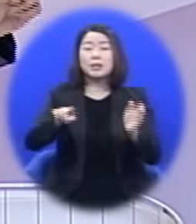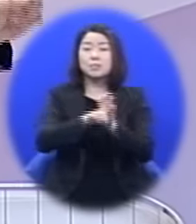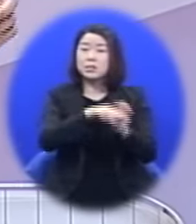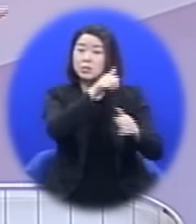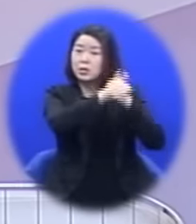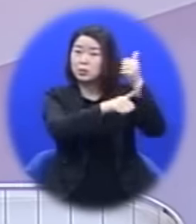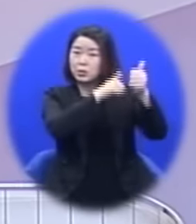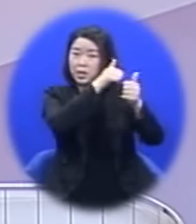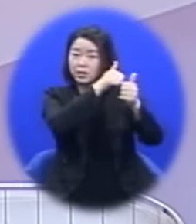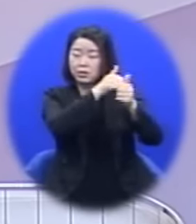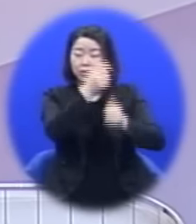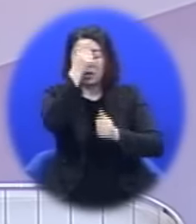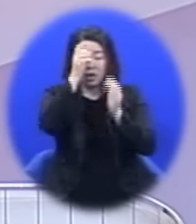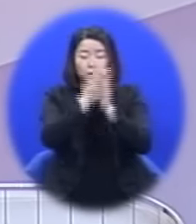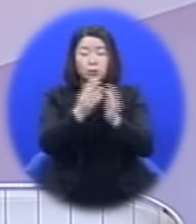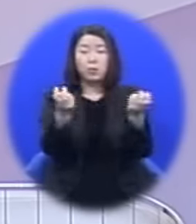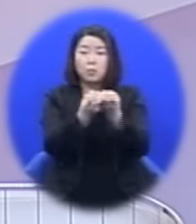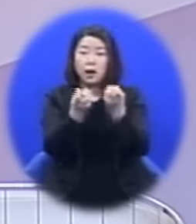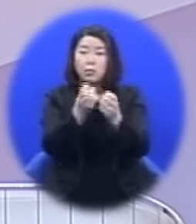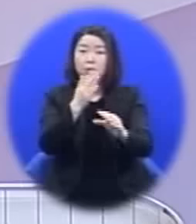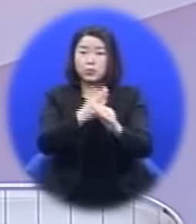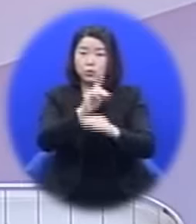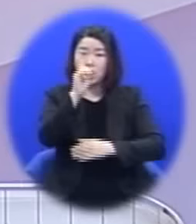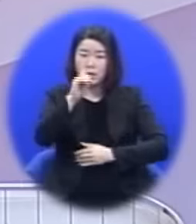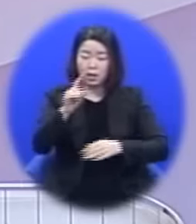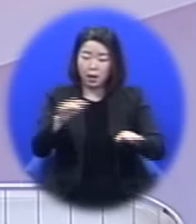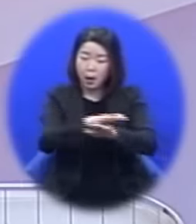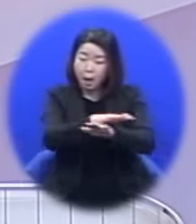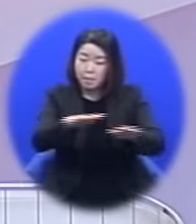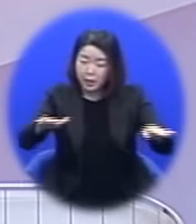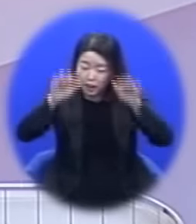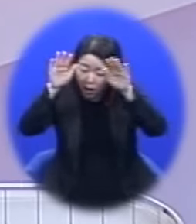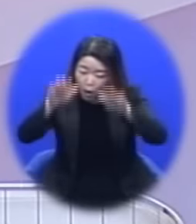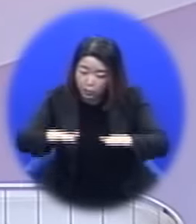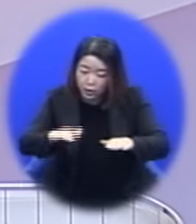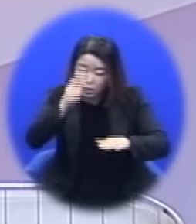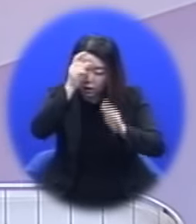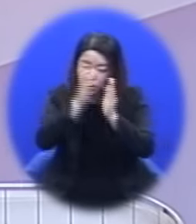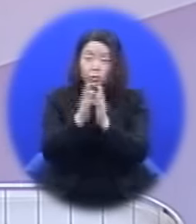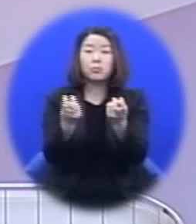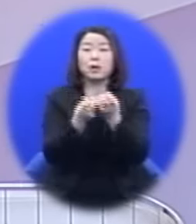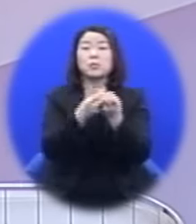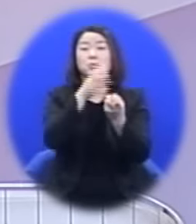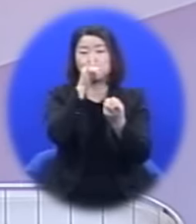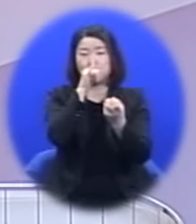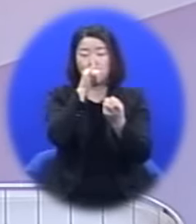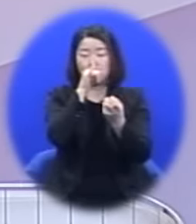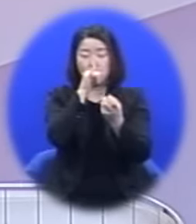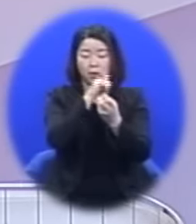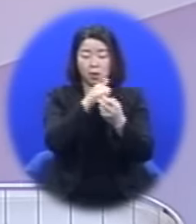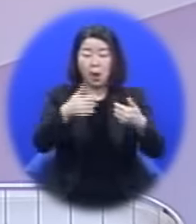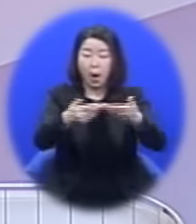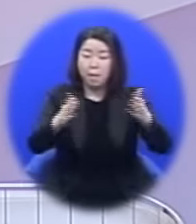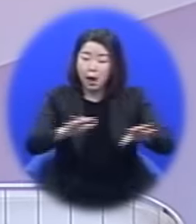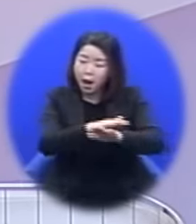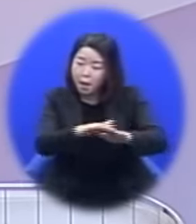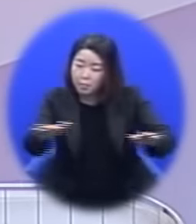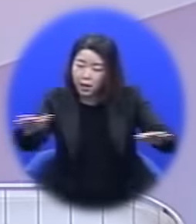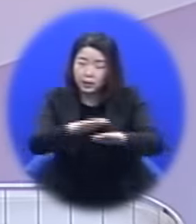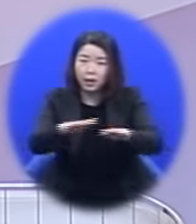선조들은 기도하는 방법 중에 하나가 바닥에 엎드리는 기도가 있었습니다. 방바닥에,